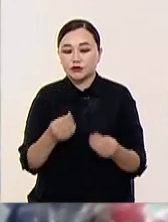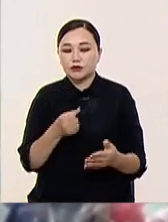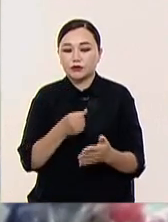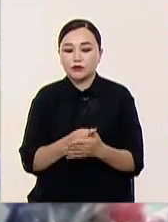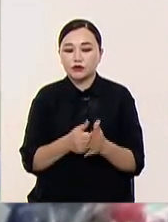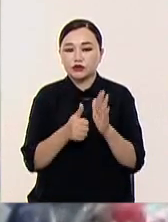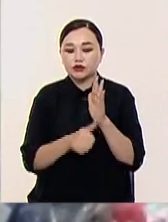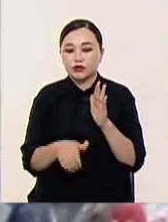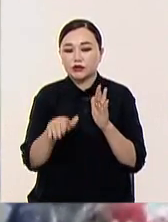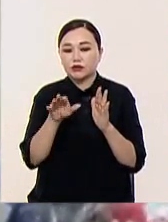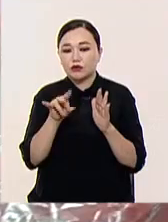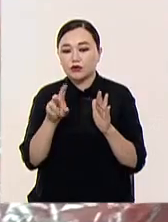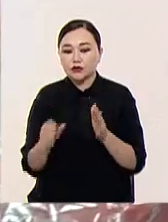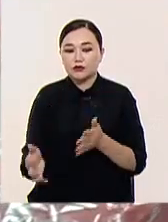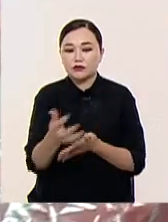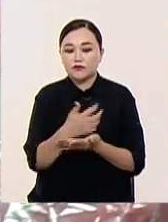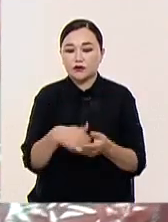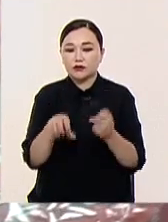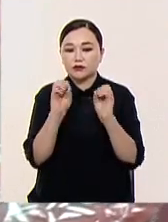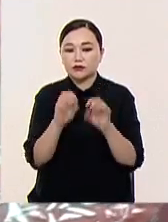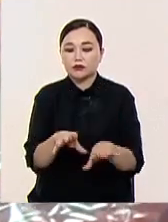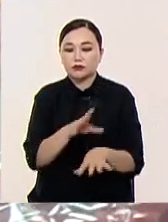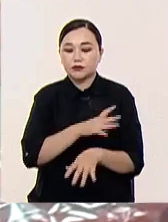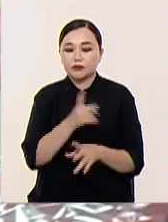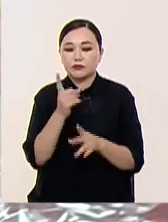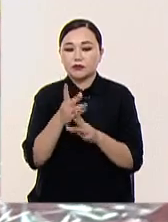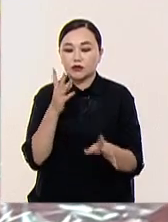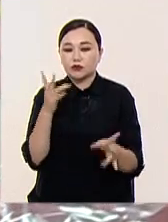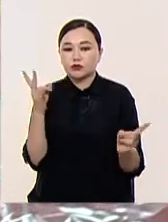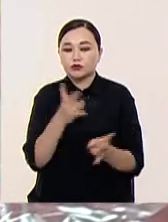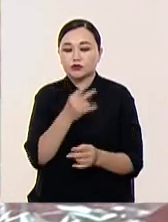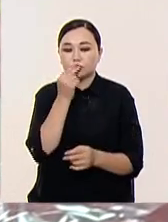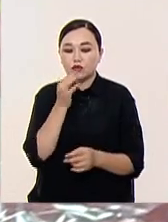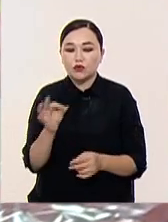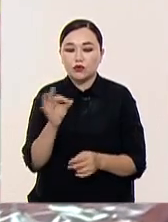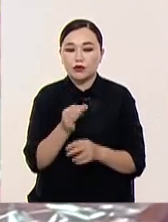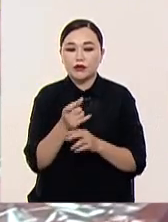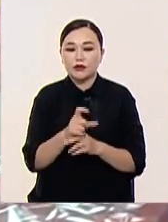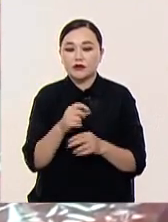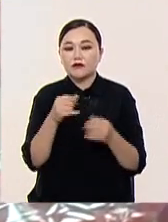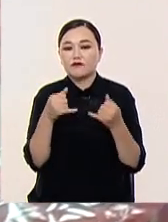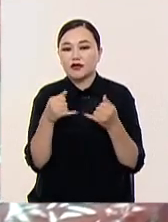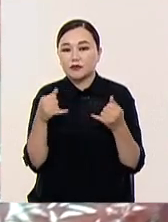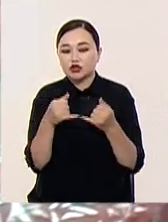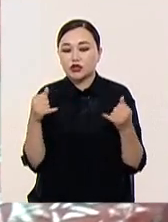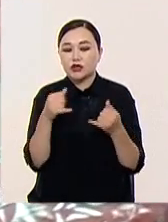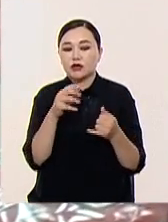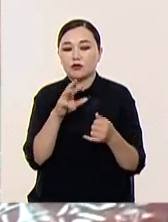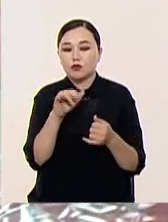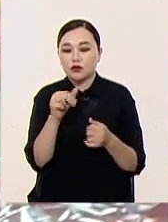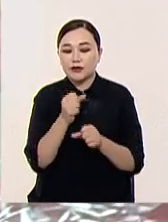тауар қорын жинап үлгерген. Бірінші кезекте қажетті азық түлік, ол жаңағы вермишель, ұн